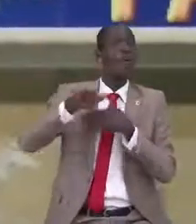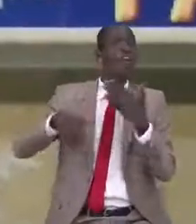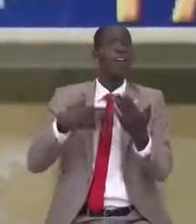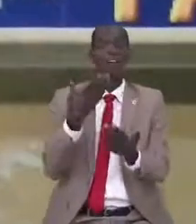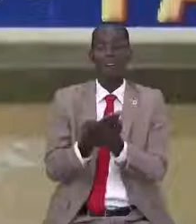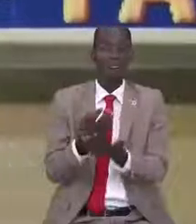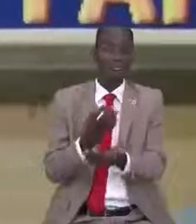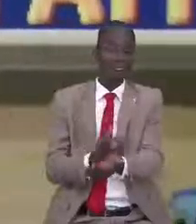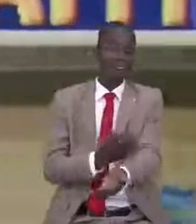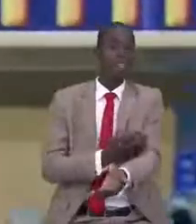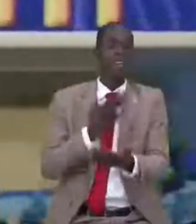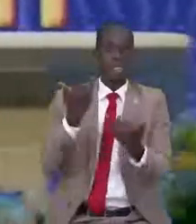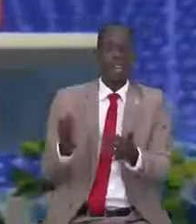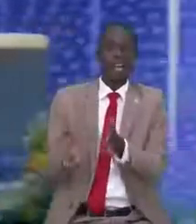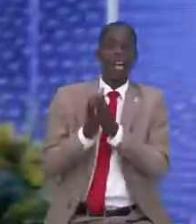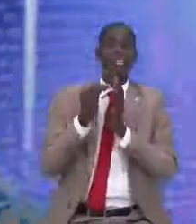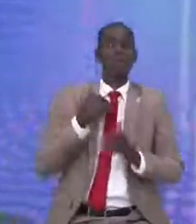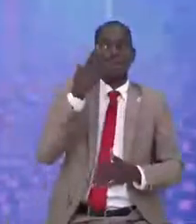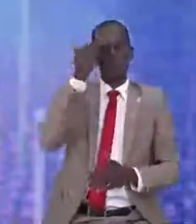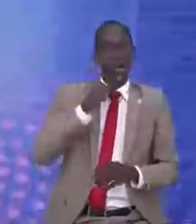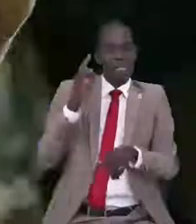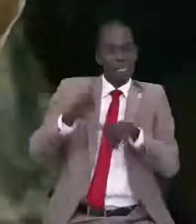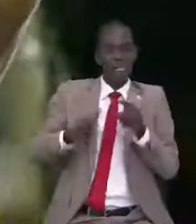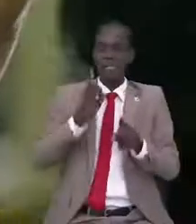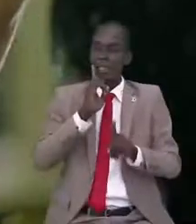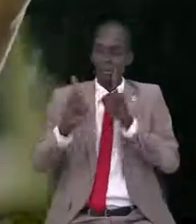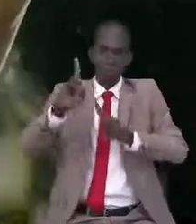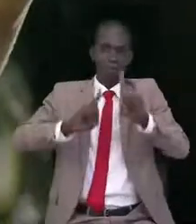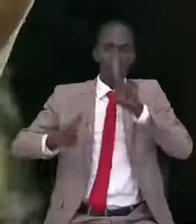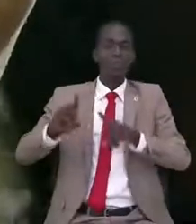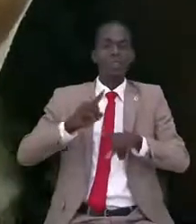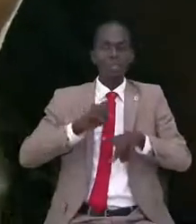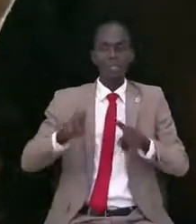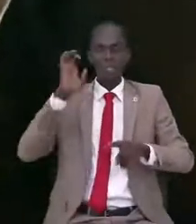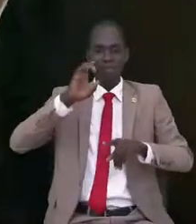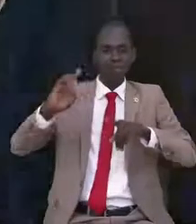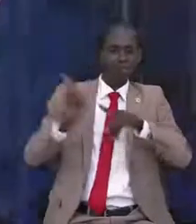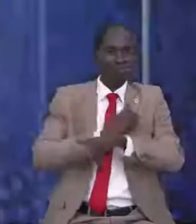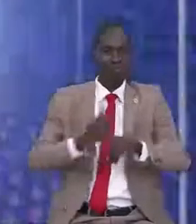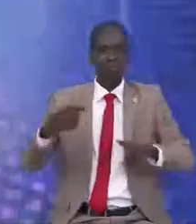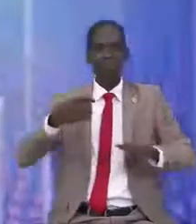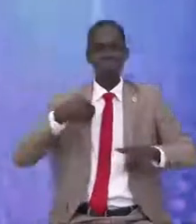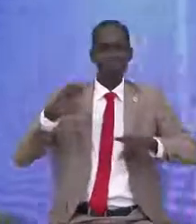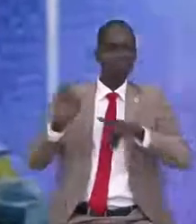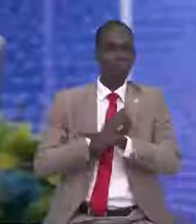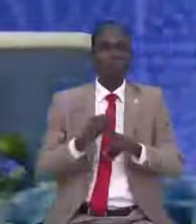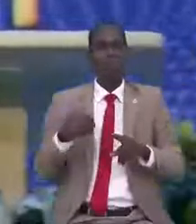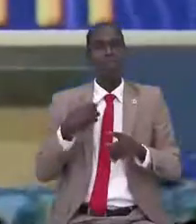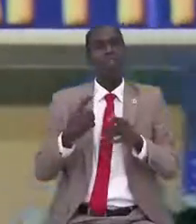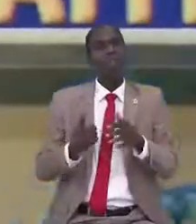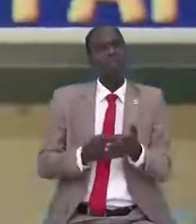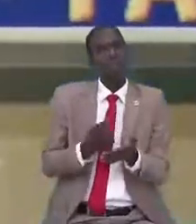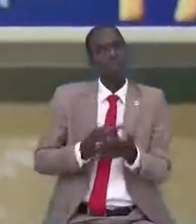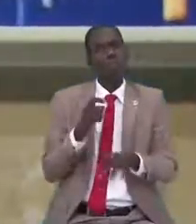pas toutes les matières. Il me dit pourquoi? Alors il m'a réprimandé, m'a châtié.